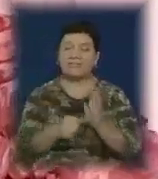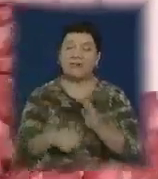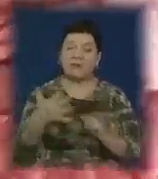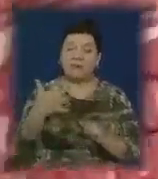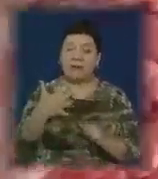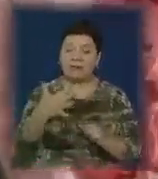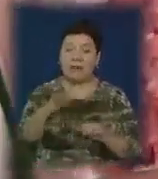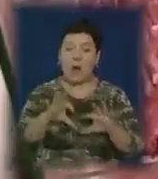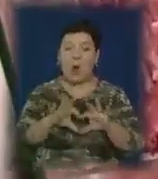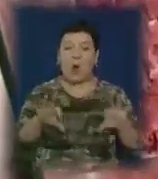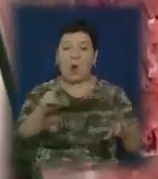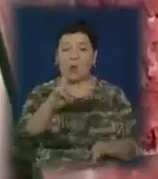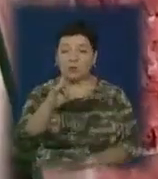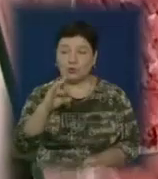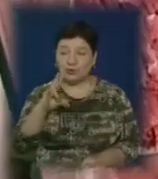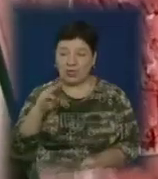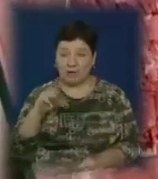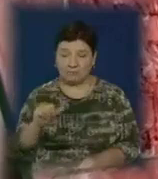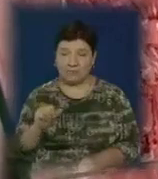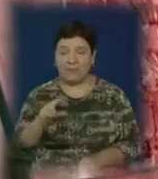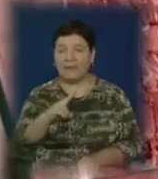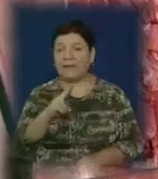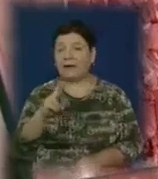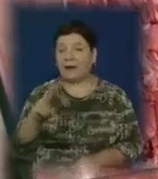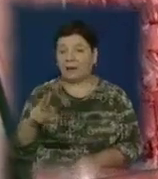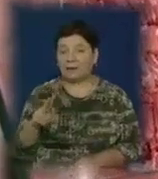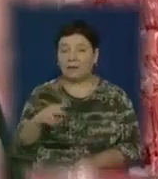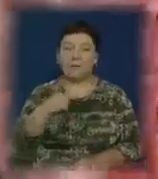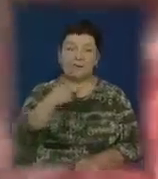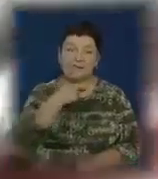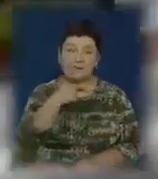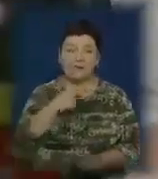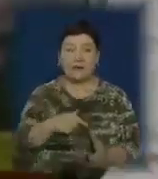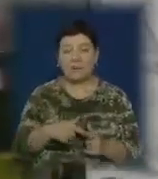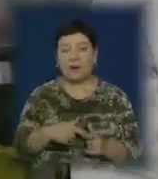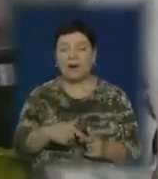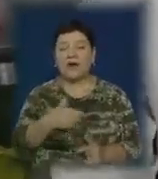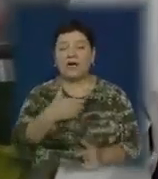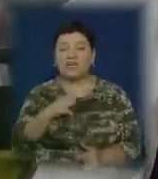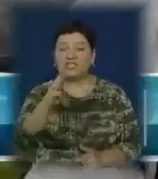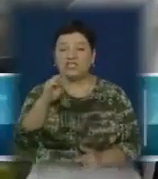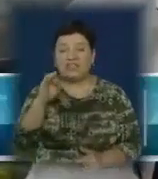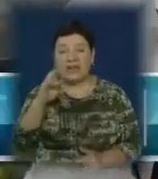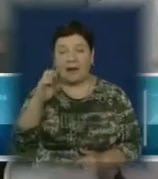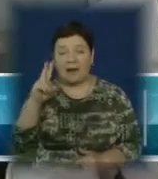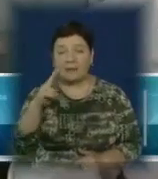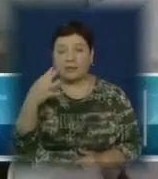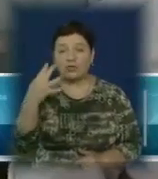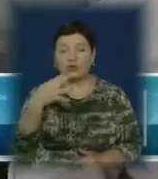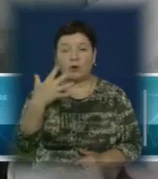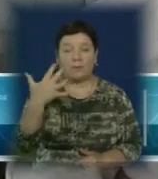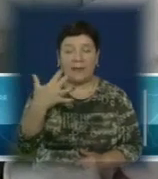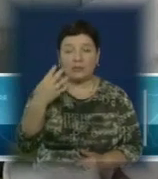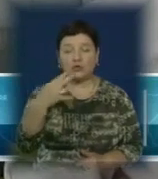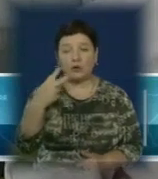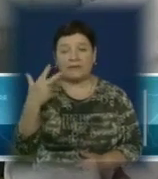Ребра 40-38, в зависимості, які м'ясні чи ні. А шейка так 45-43. На свиніну